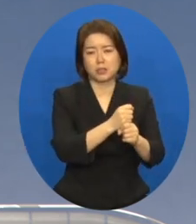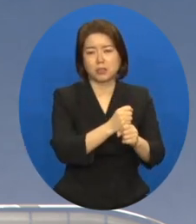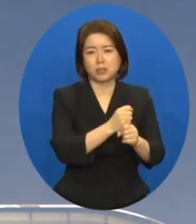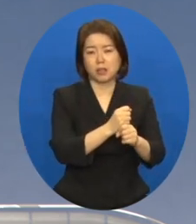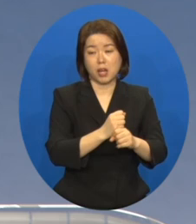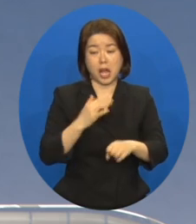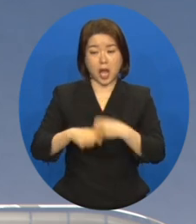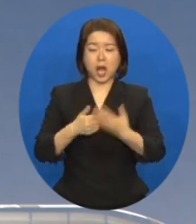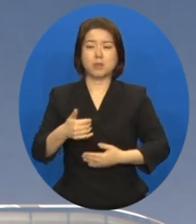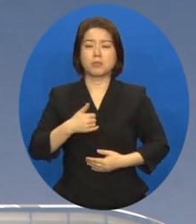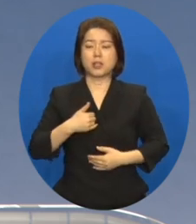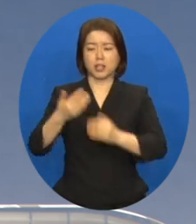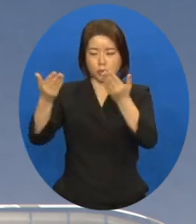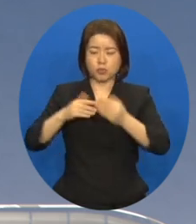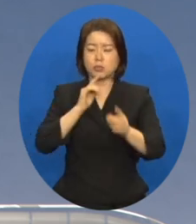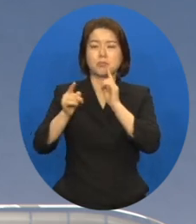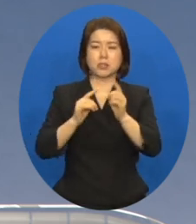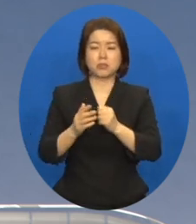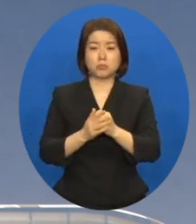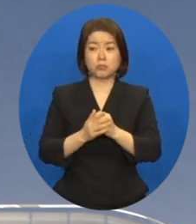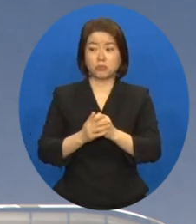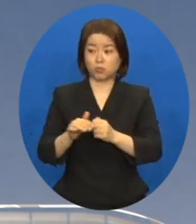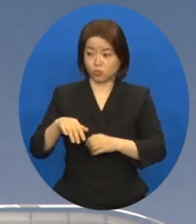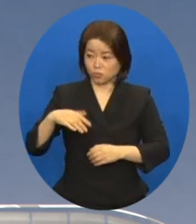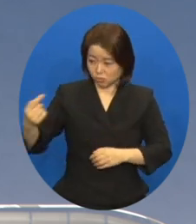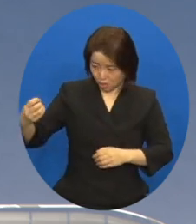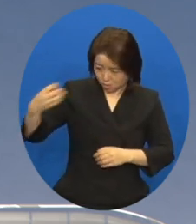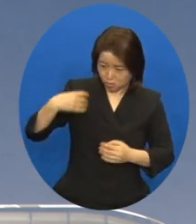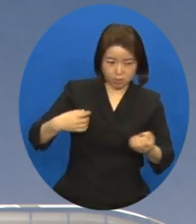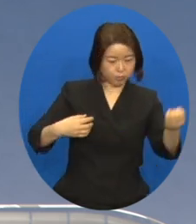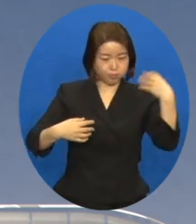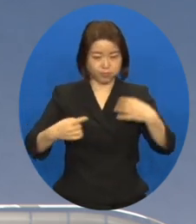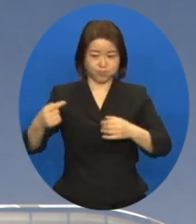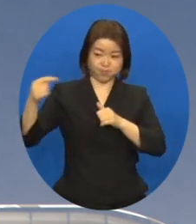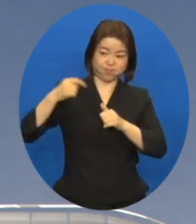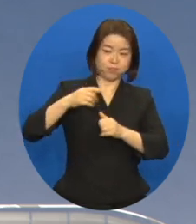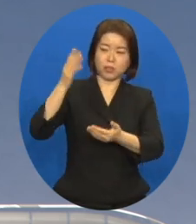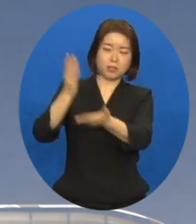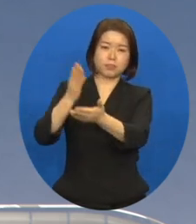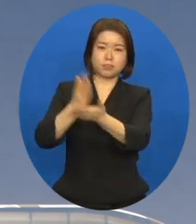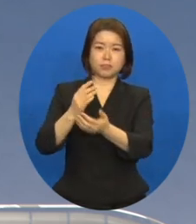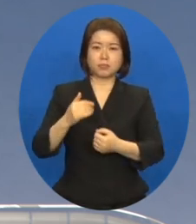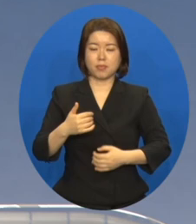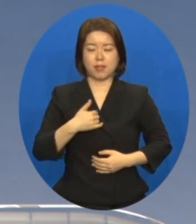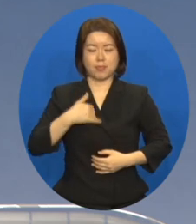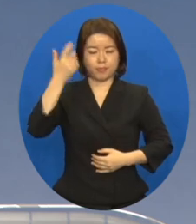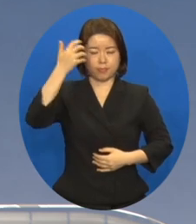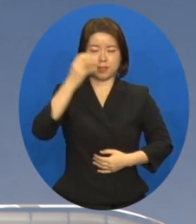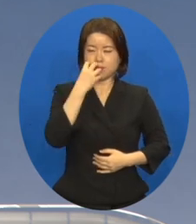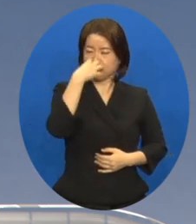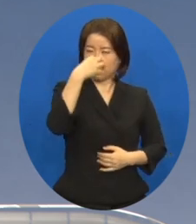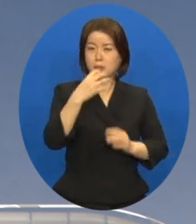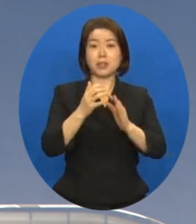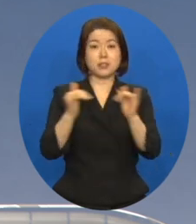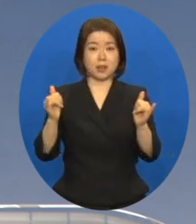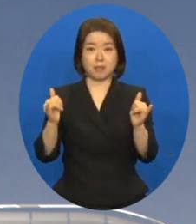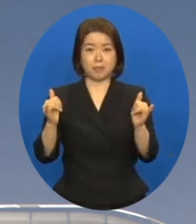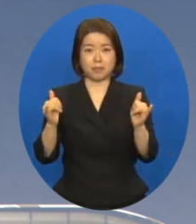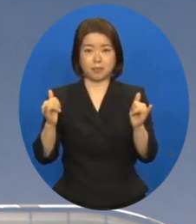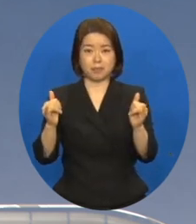주신 말씀이니까 누구도 나에게 더 이상 이래라 저래라 말할 수 없다. 영적으로 교만해지는 사람.